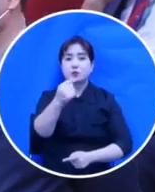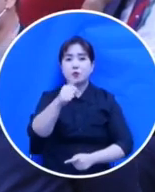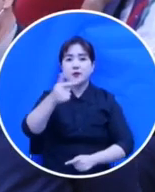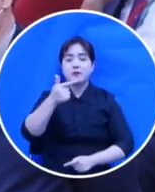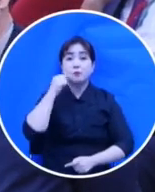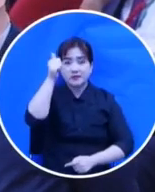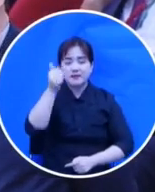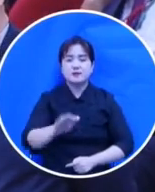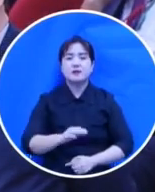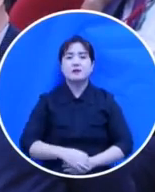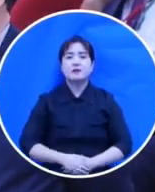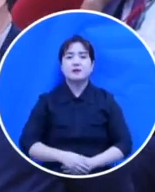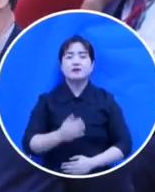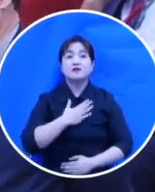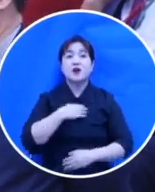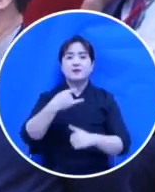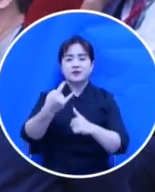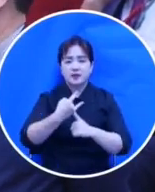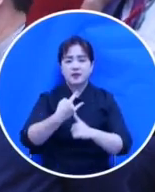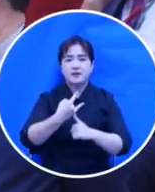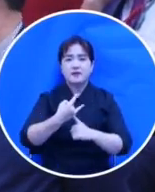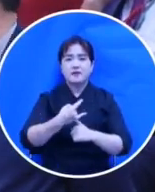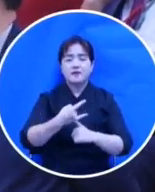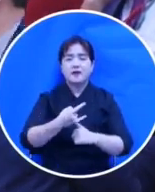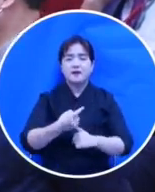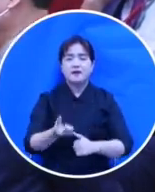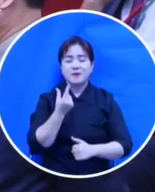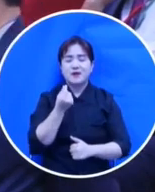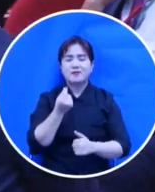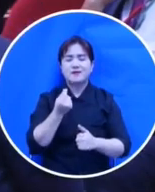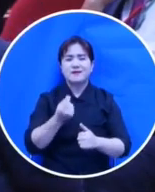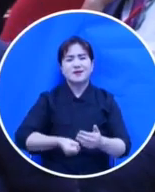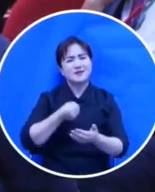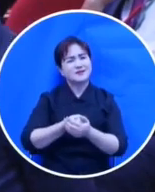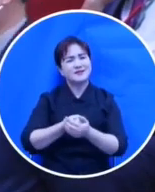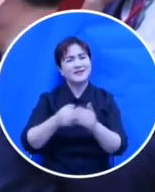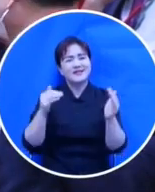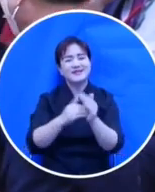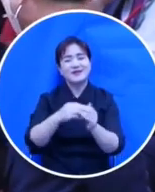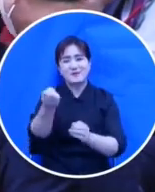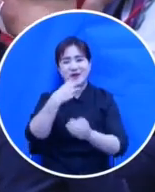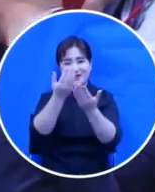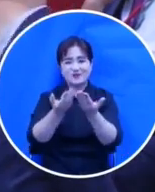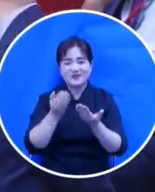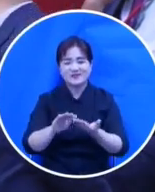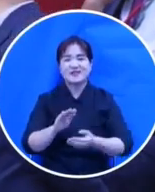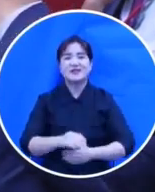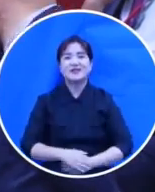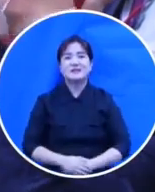목사님께서 저보고 성안을 지으라고 말씀을 하셔서 제가 성안을 잘 한번